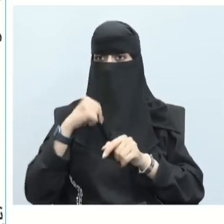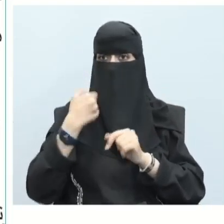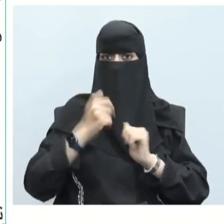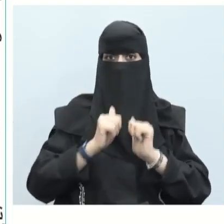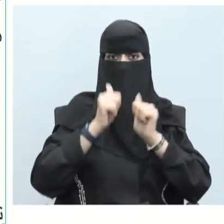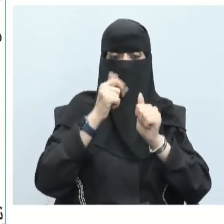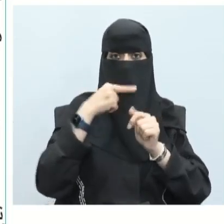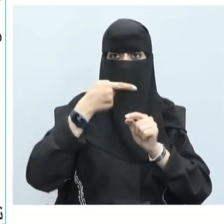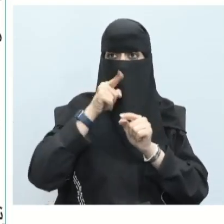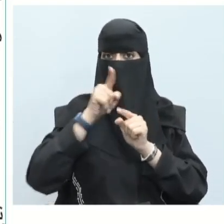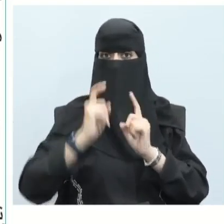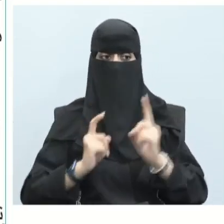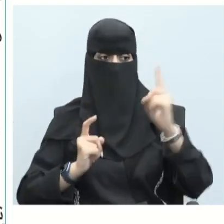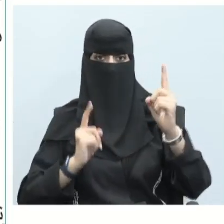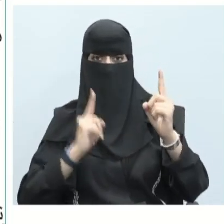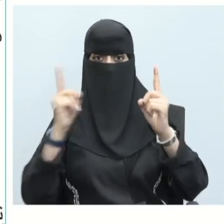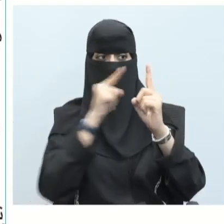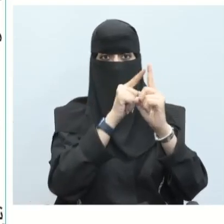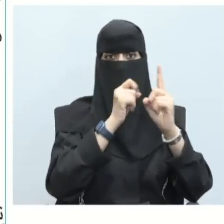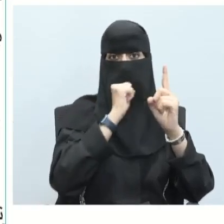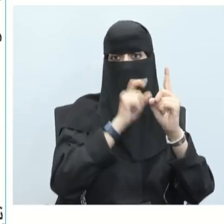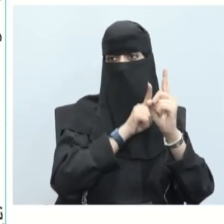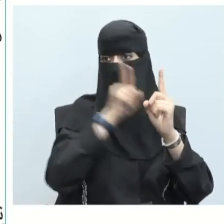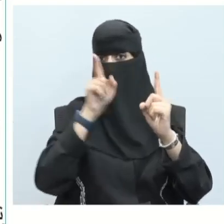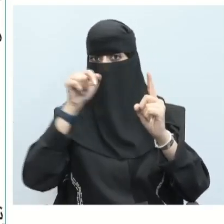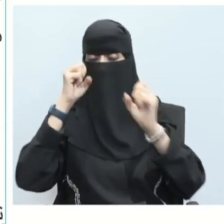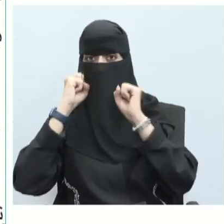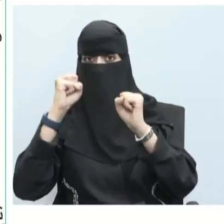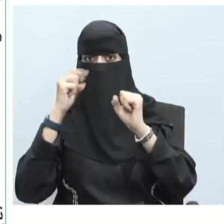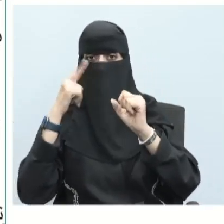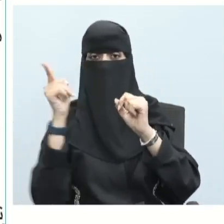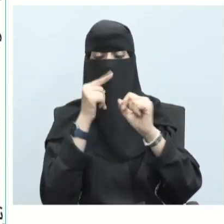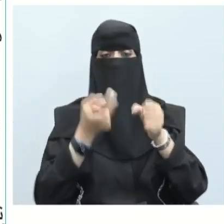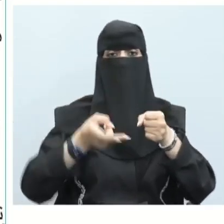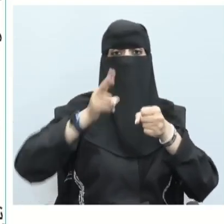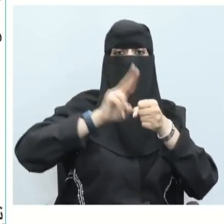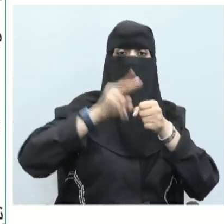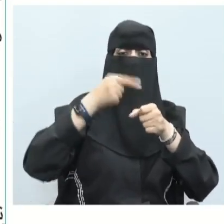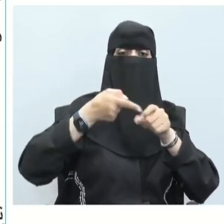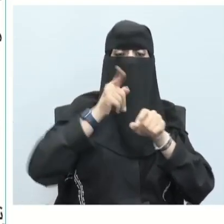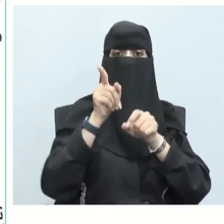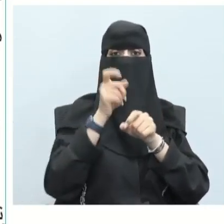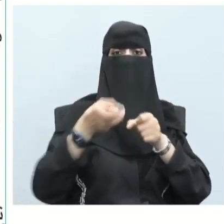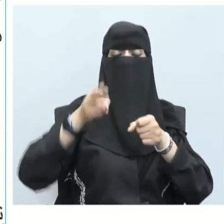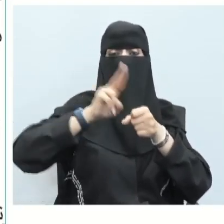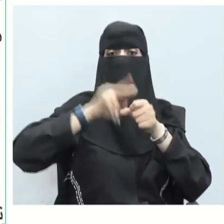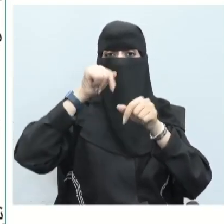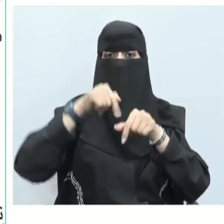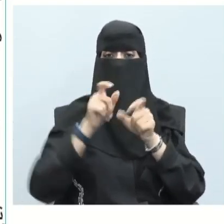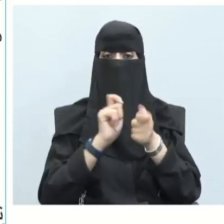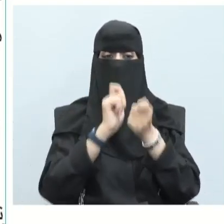على حجه حجه قويه او حجه الطرف الاخر القويه الى اعاده عرض الحجه الطرف الاخر